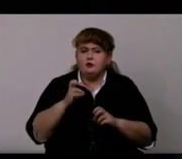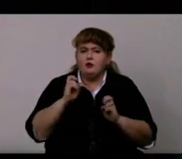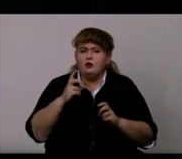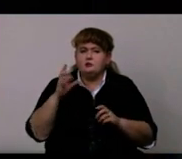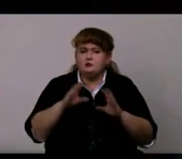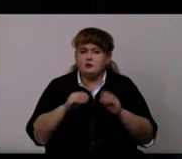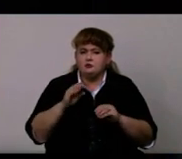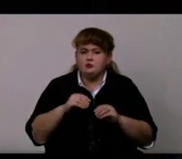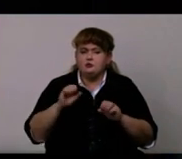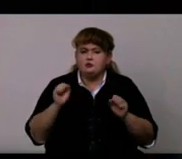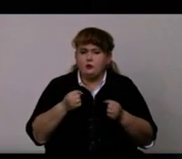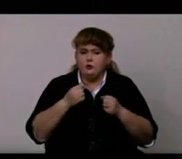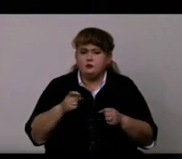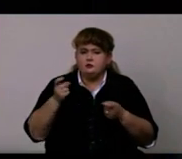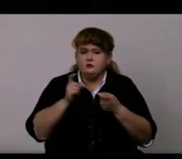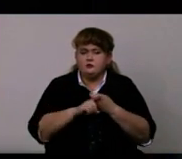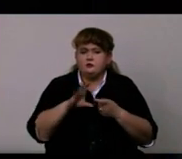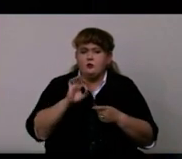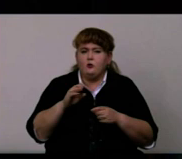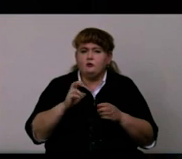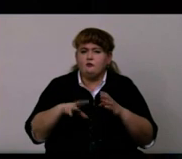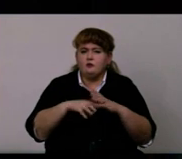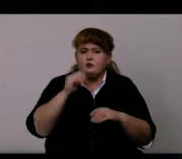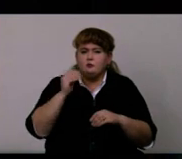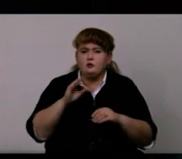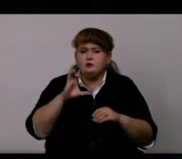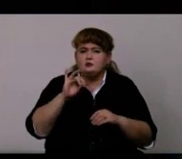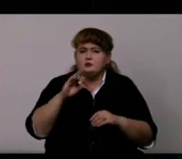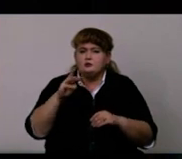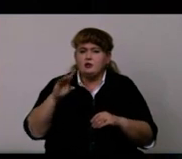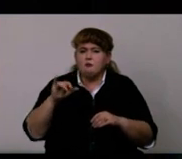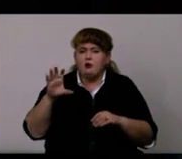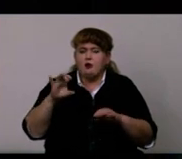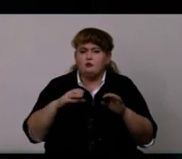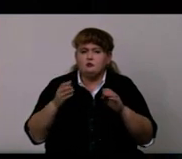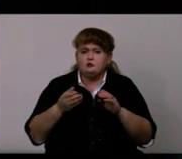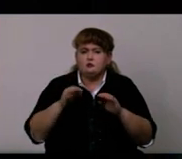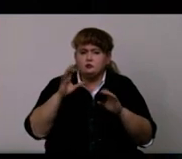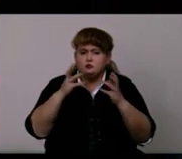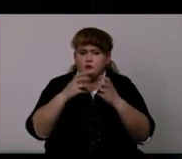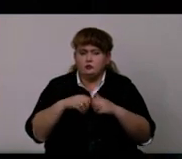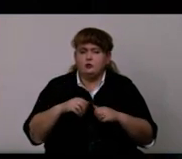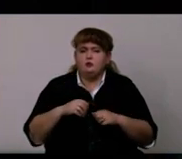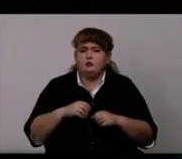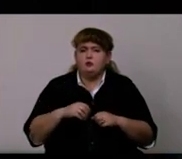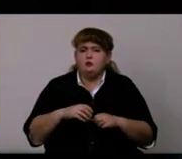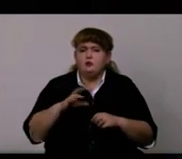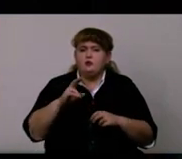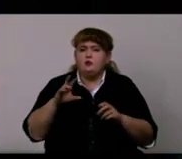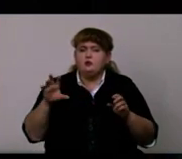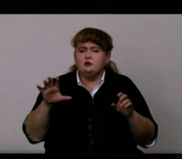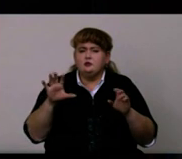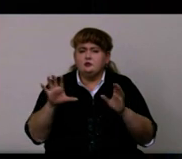и значение скорости, зависит от выбора системы отсчета. И второе, кинетическая